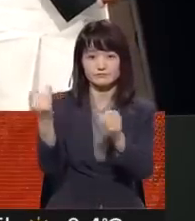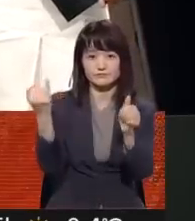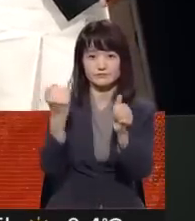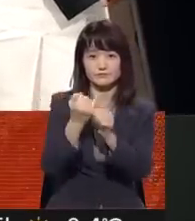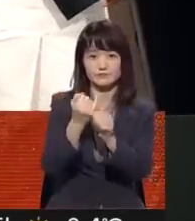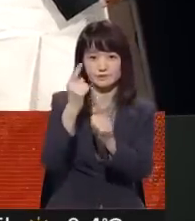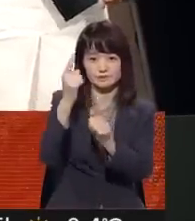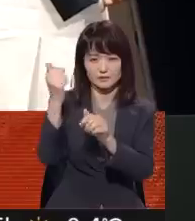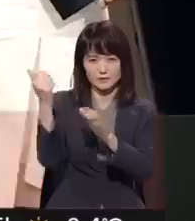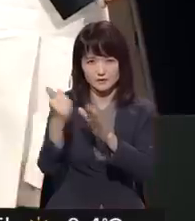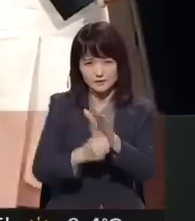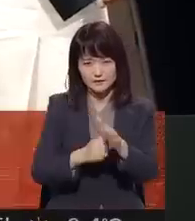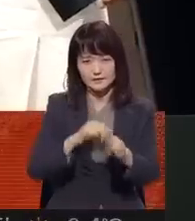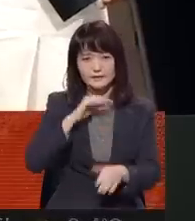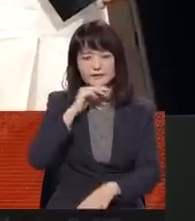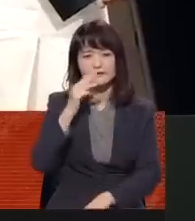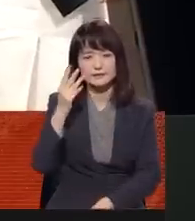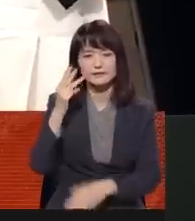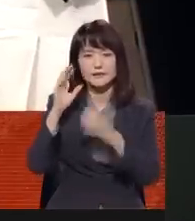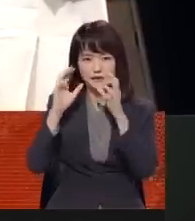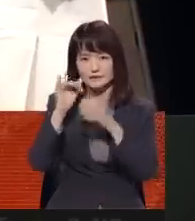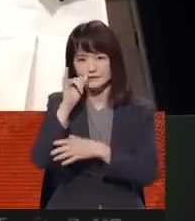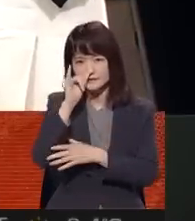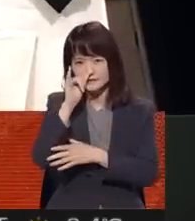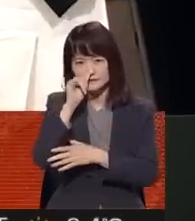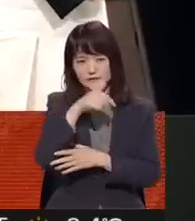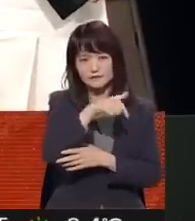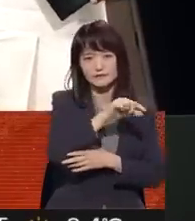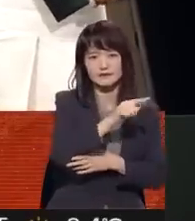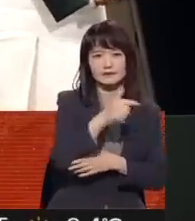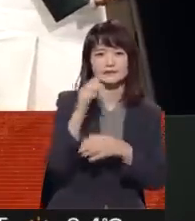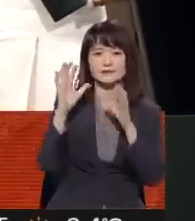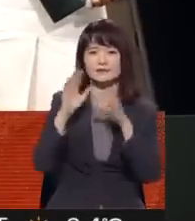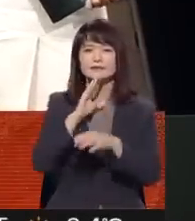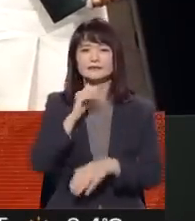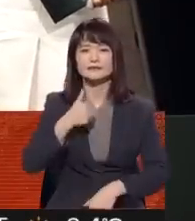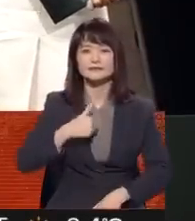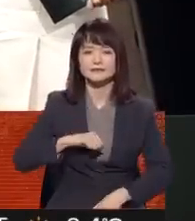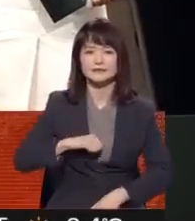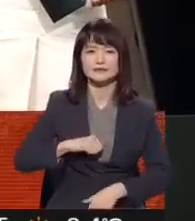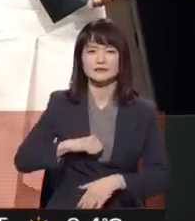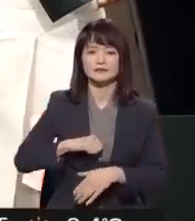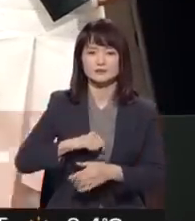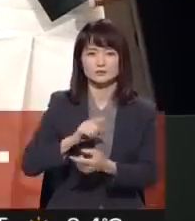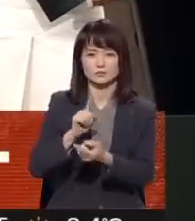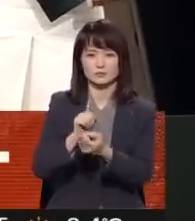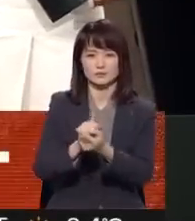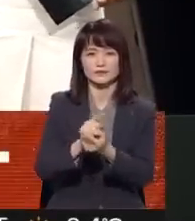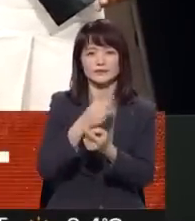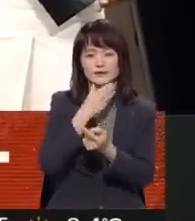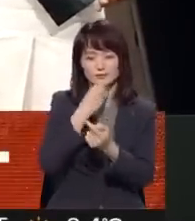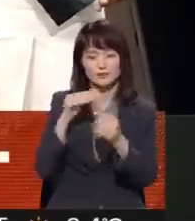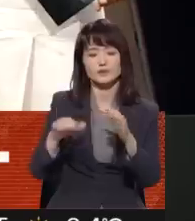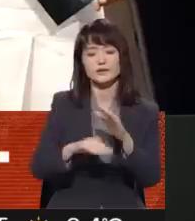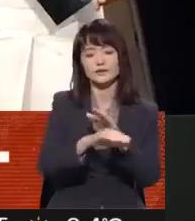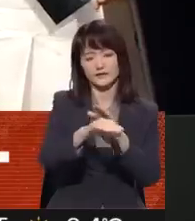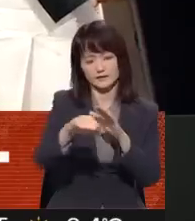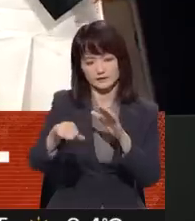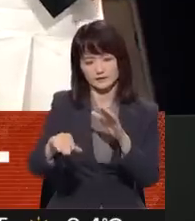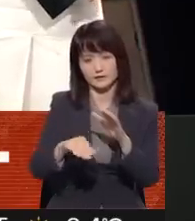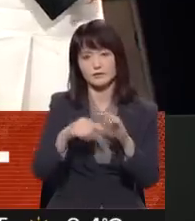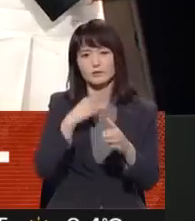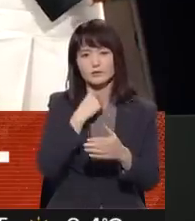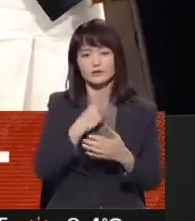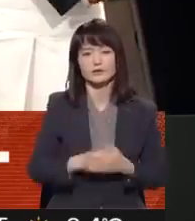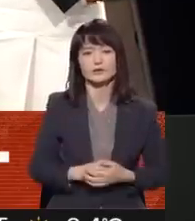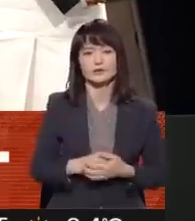세 살의 아이가 있었지만 전시는 아이를 친자식으로 맞으면서 행복한 가정을 꿈꿨습니다 그렇게 3명의 아이를